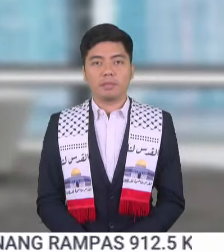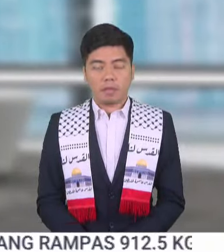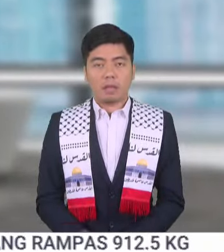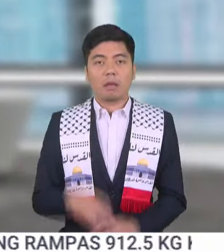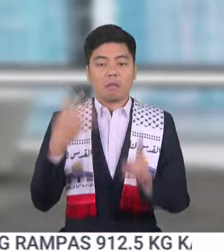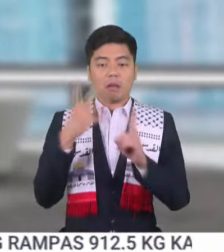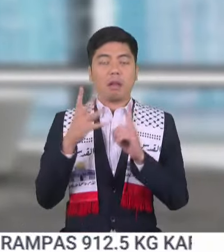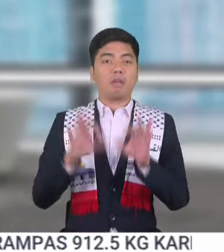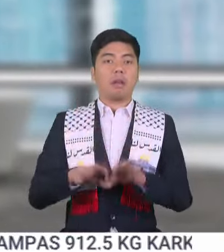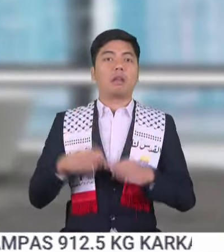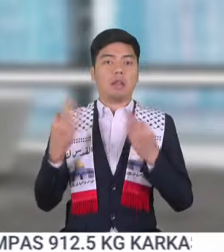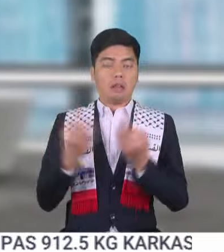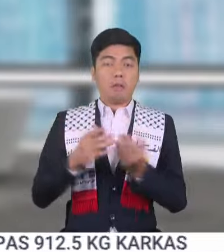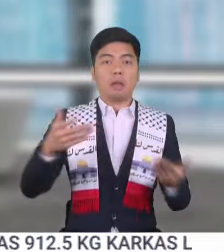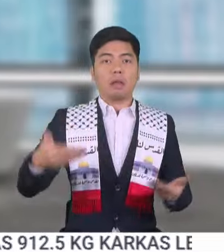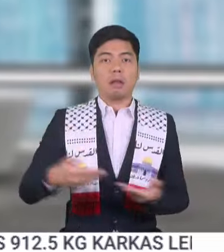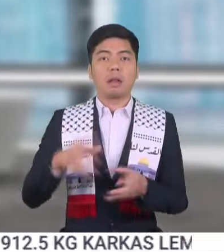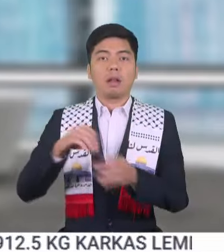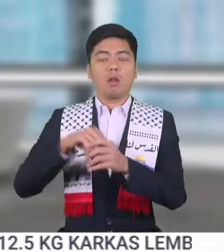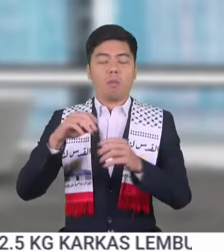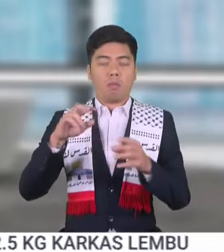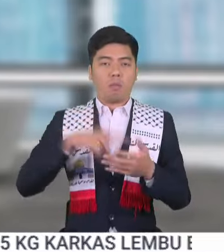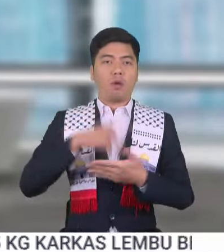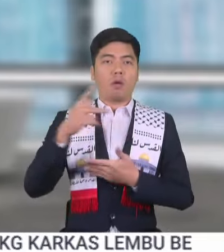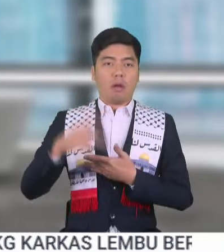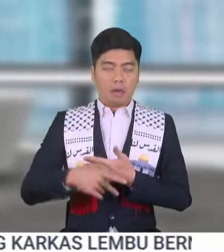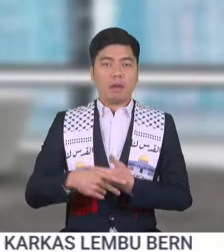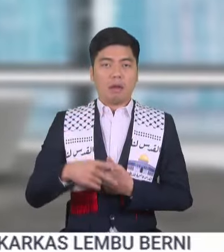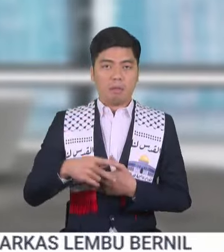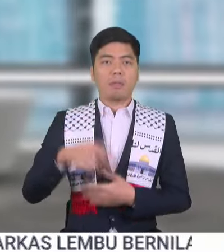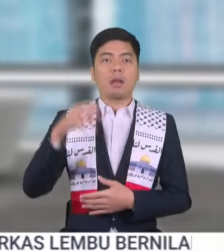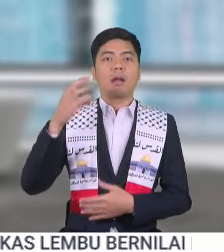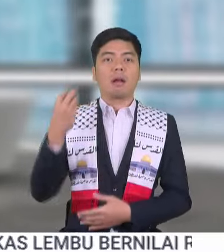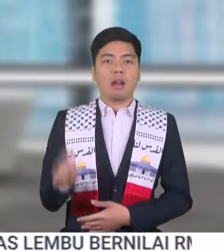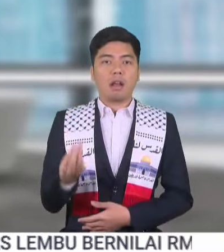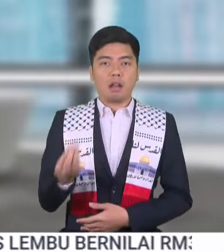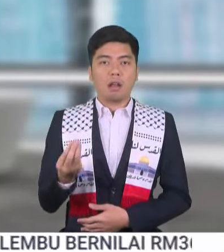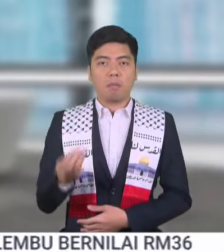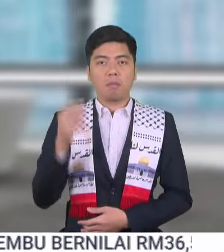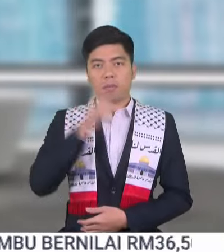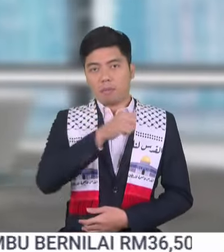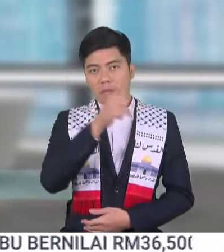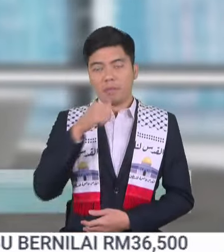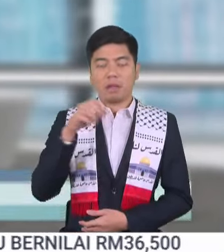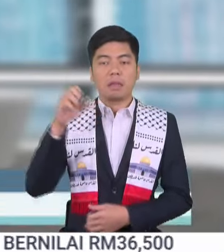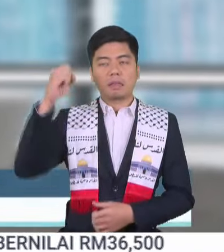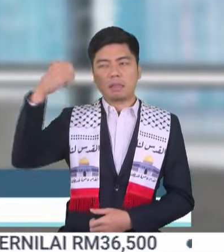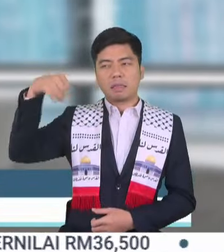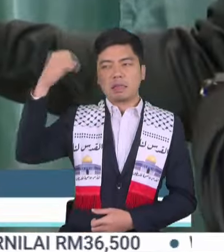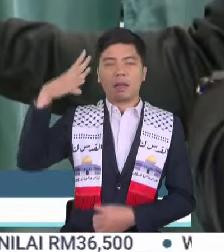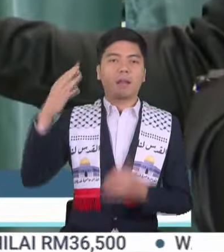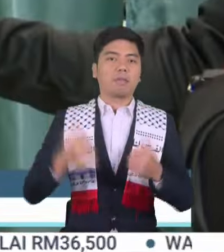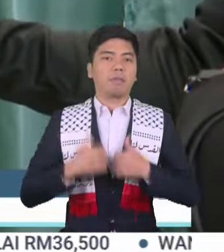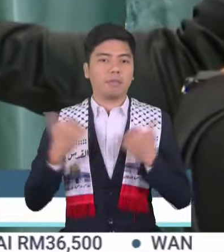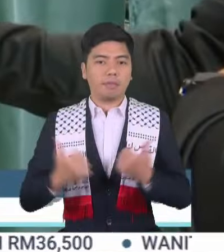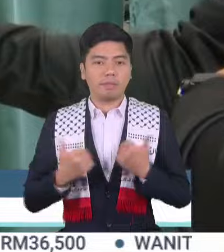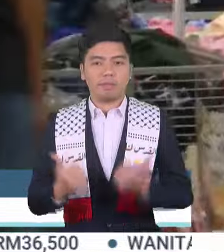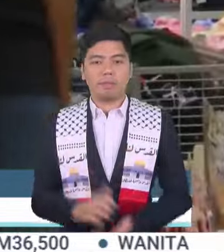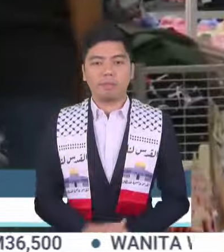Sementara itu, 14 keluarga disantuni menerusi program Rahmah Ramadan Mawib Sinar Aidilfitri.